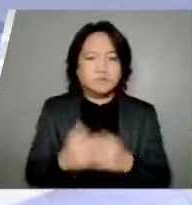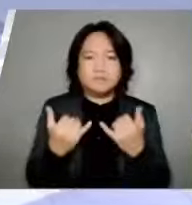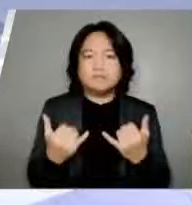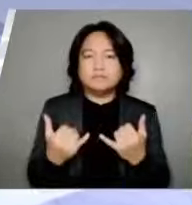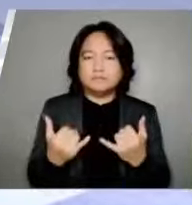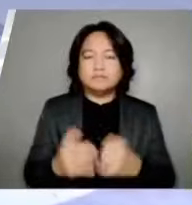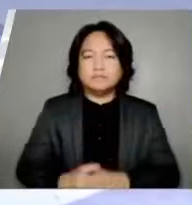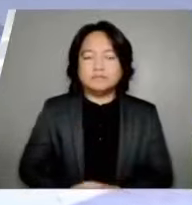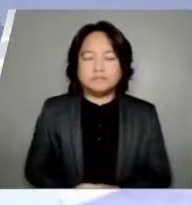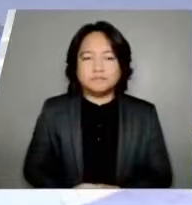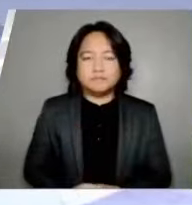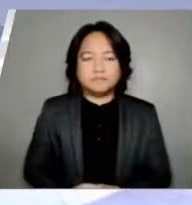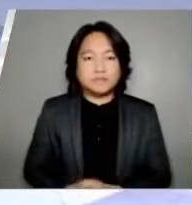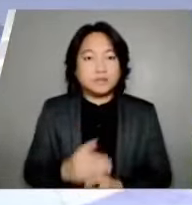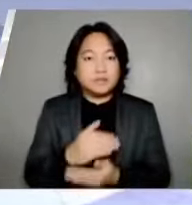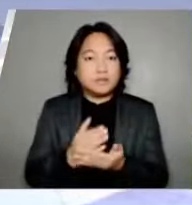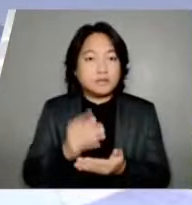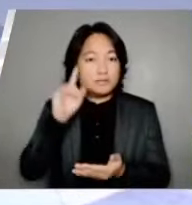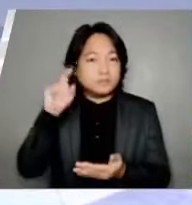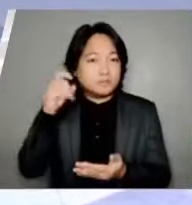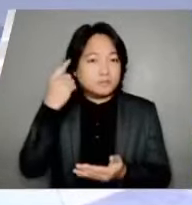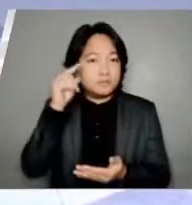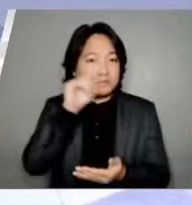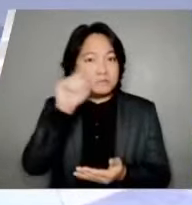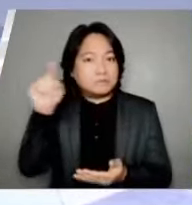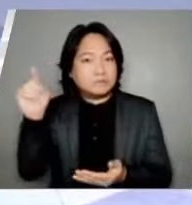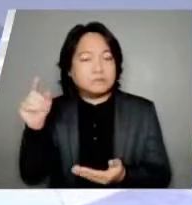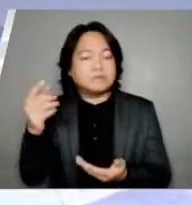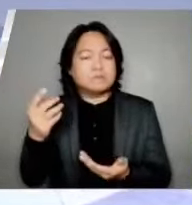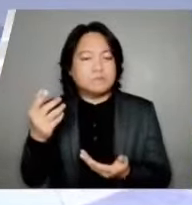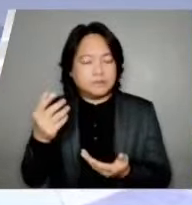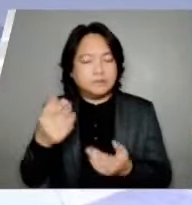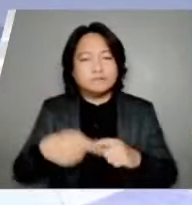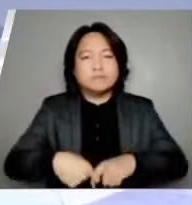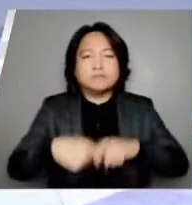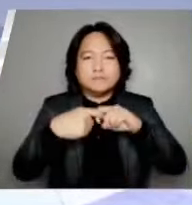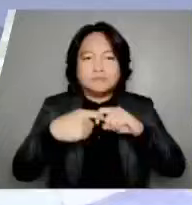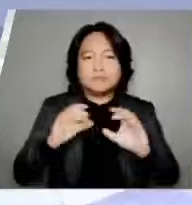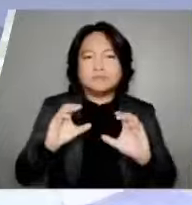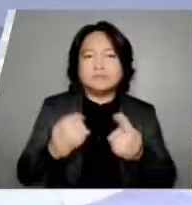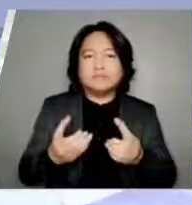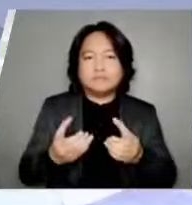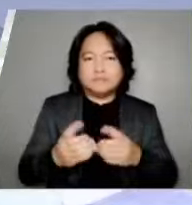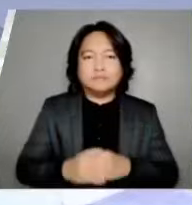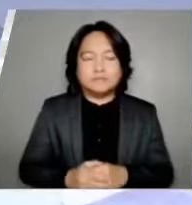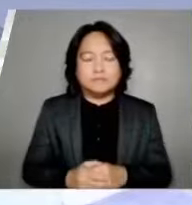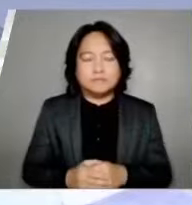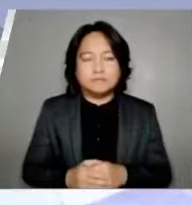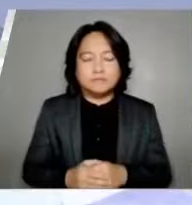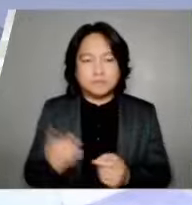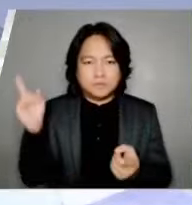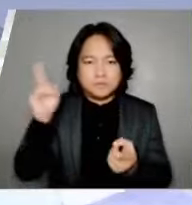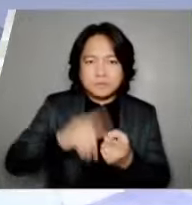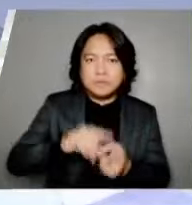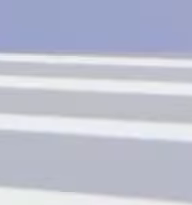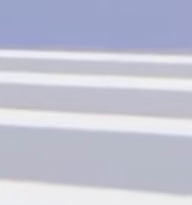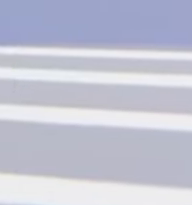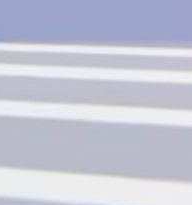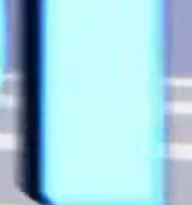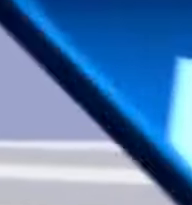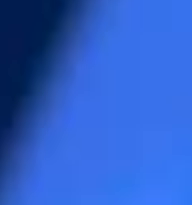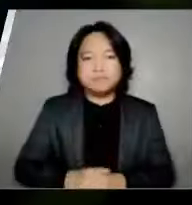Kaya po ang ilang lokal na pamahalaan nagsuspindi na ng face-to-face classes hanggang Biyernes. Saksi, si Raffy